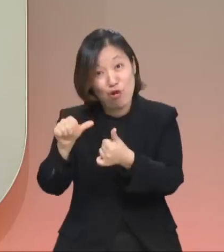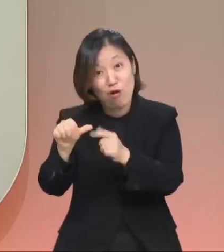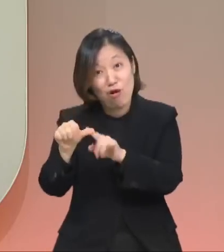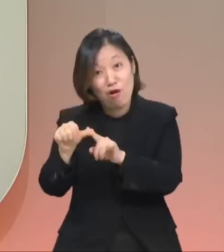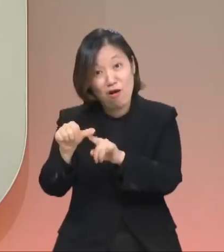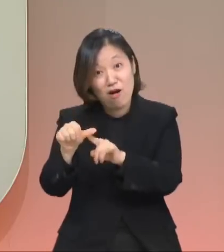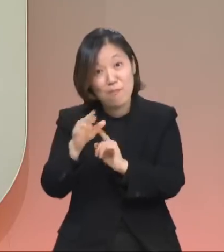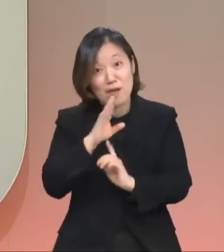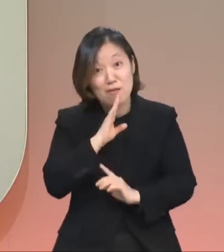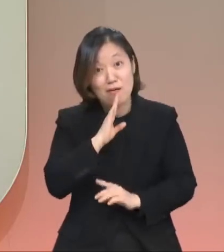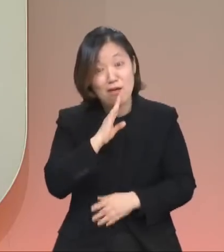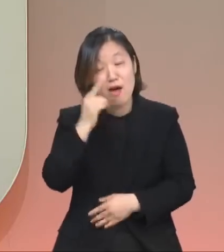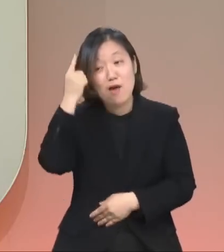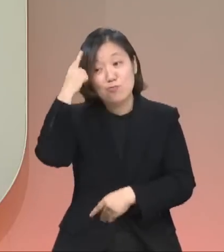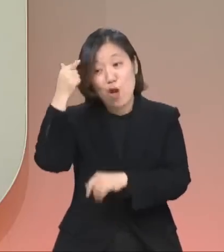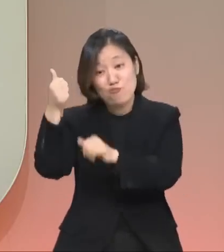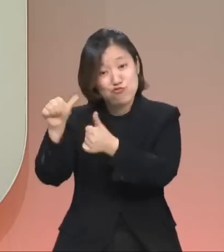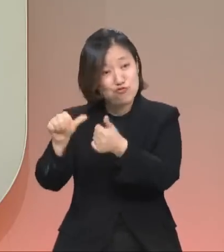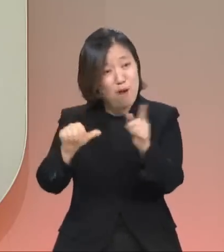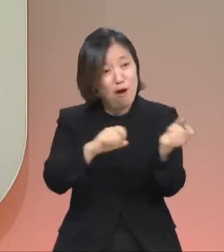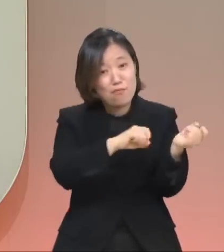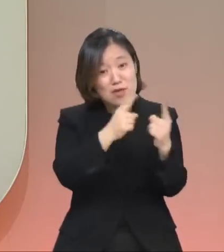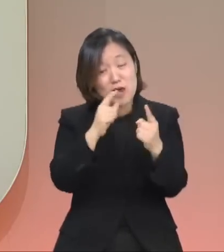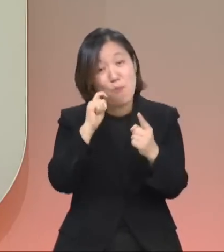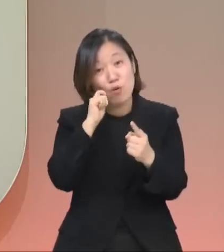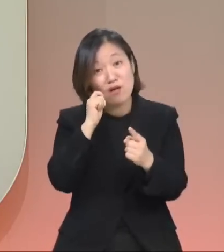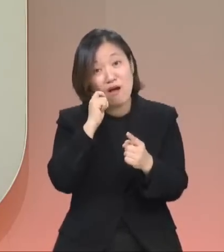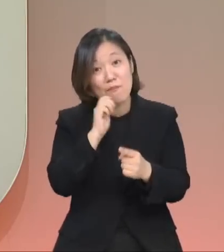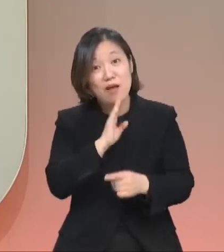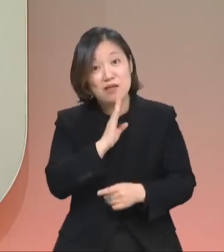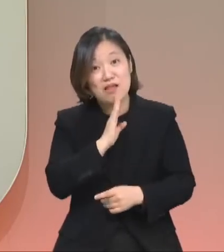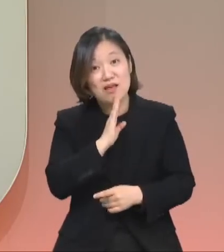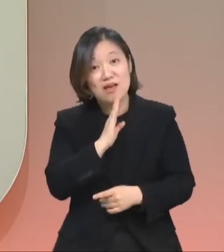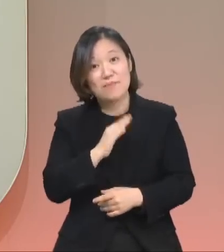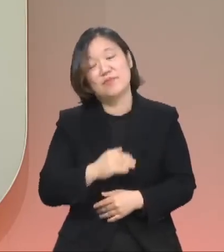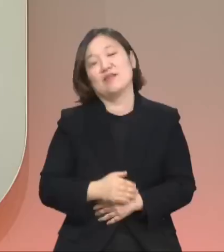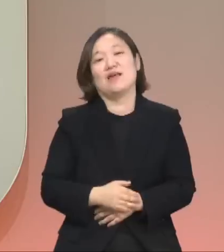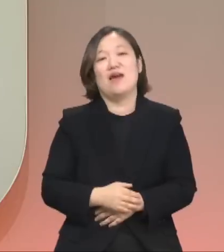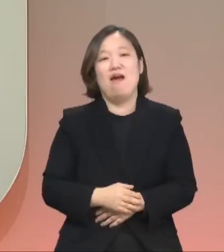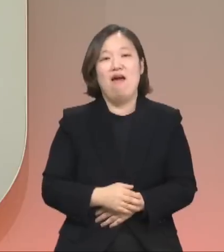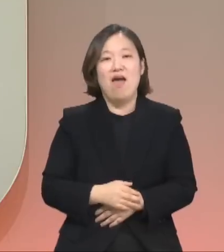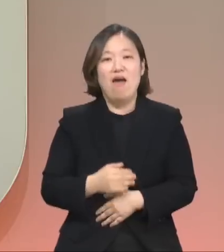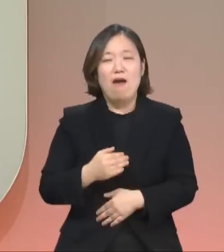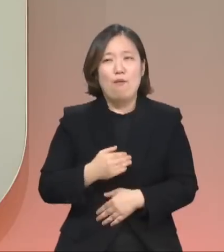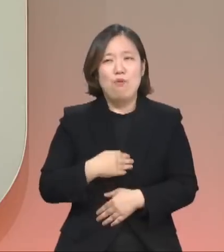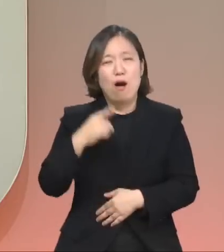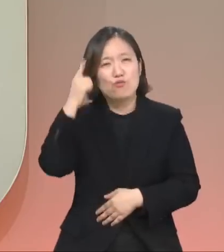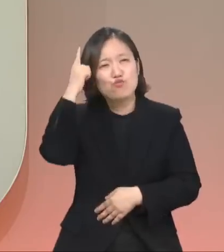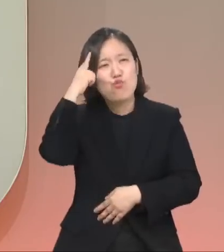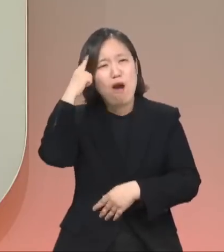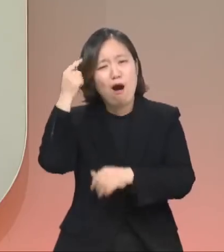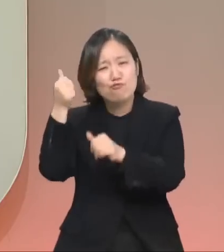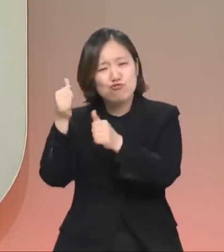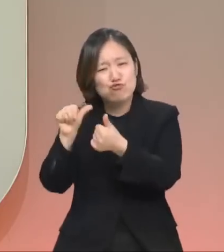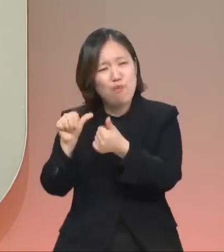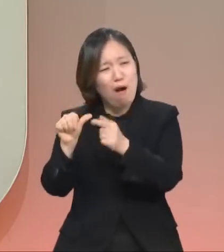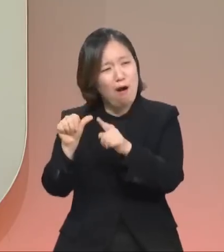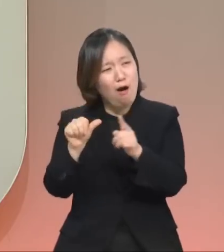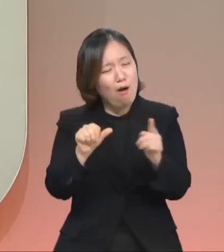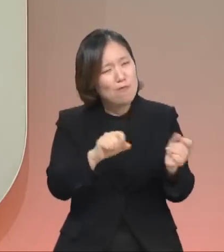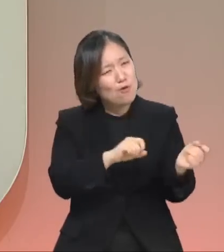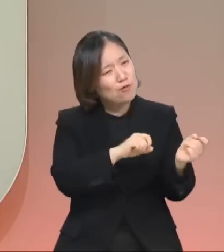제가 잘 몰라서 보통 식물인간인 분들은 이렇게 깨어나는 경우가 종종 있지만